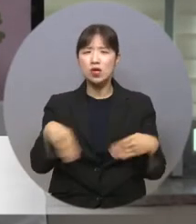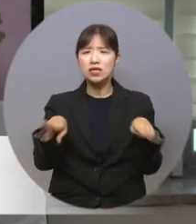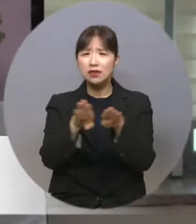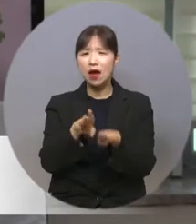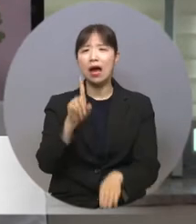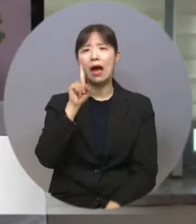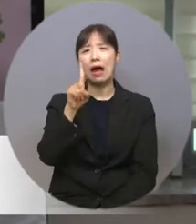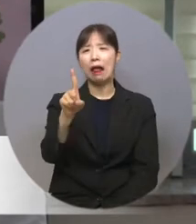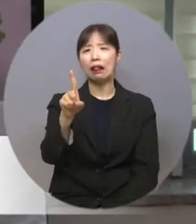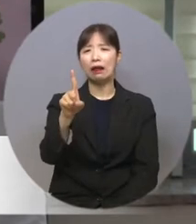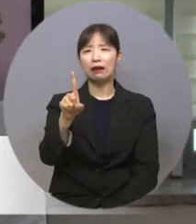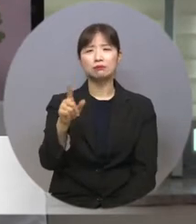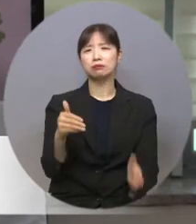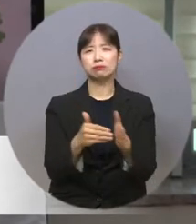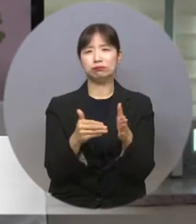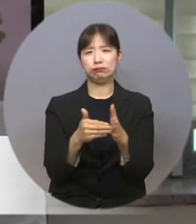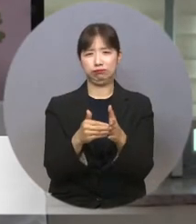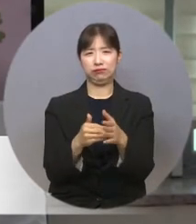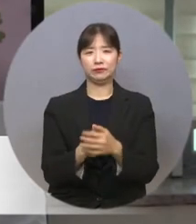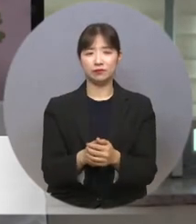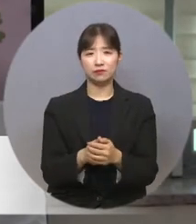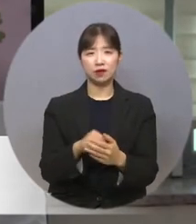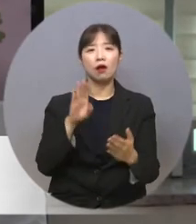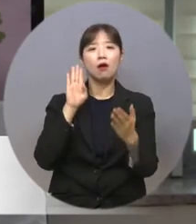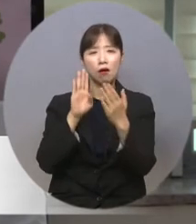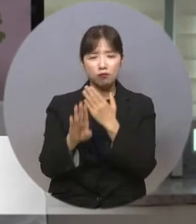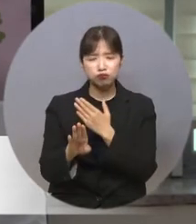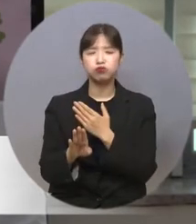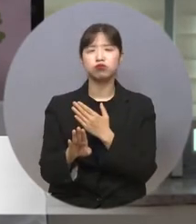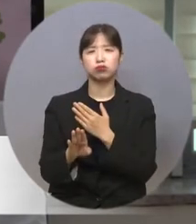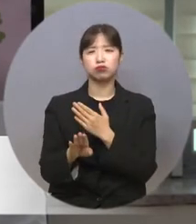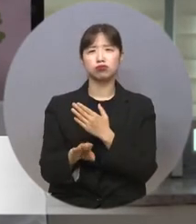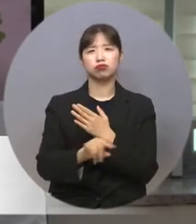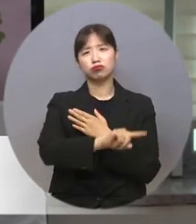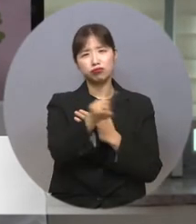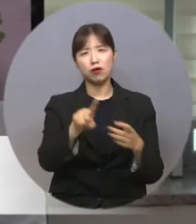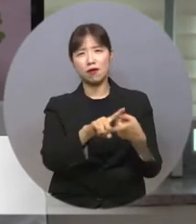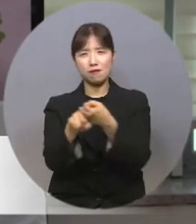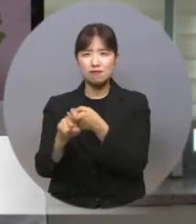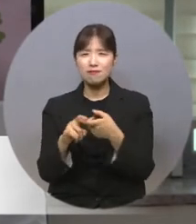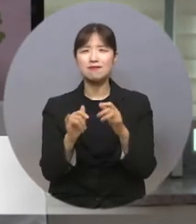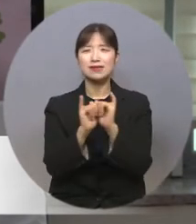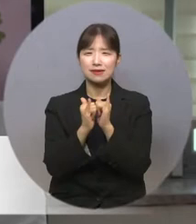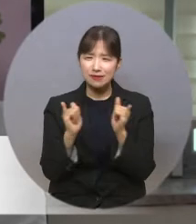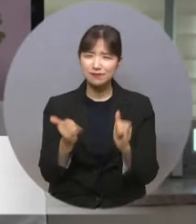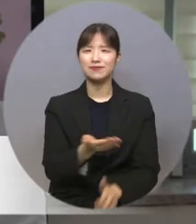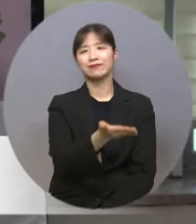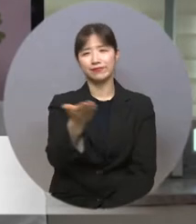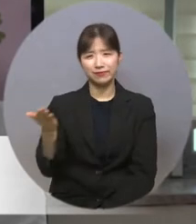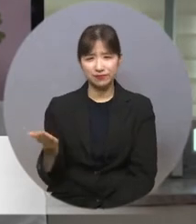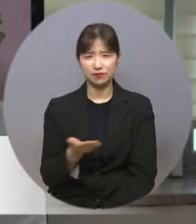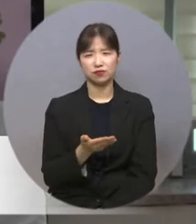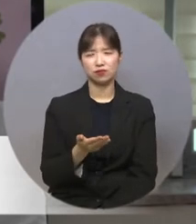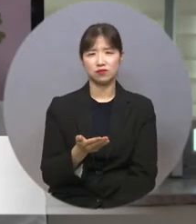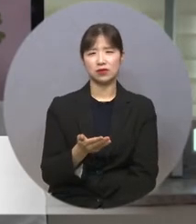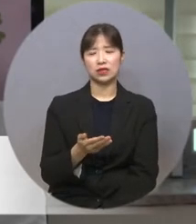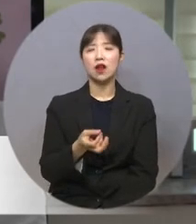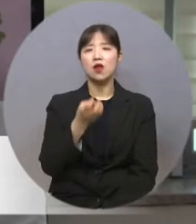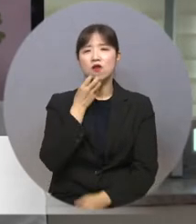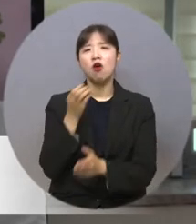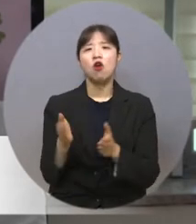복지관 뿐이 없습니다 앞으로 모든 관계자 여러분 들은 저희